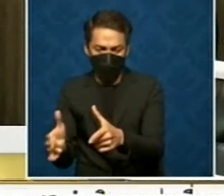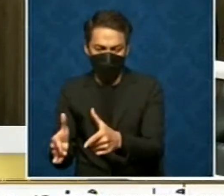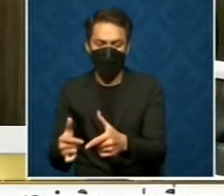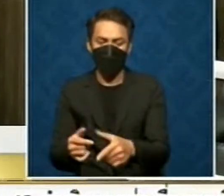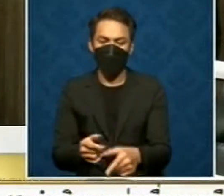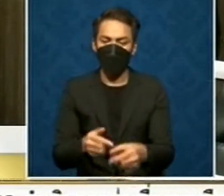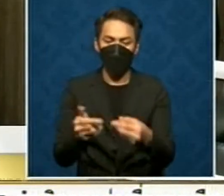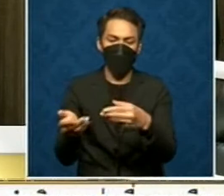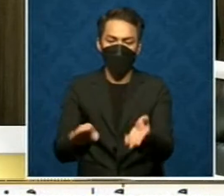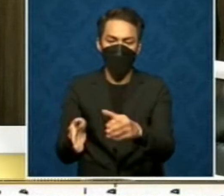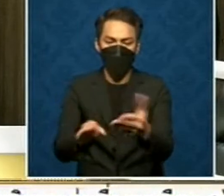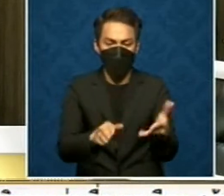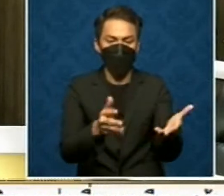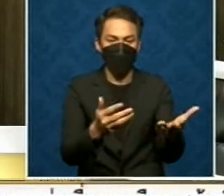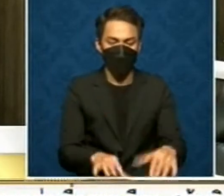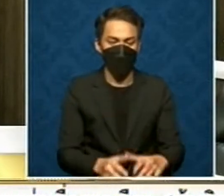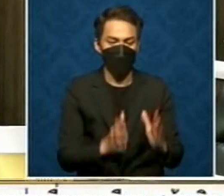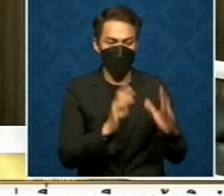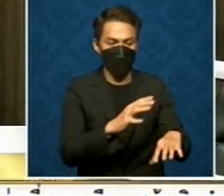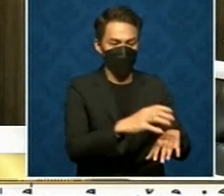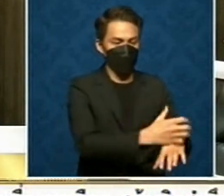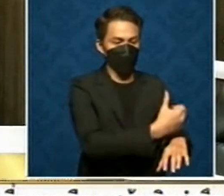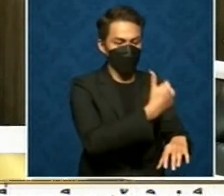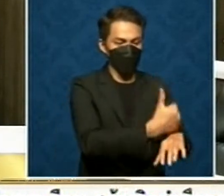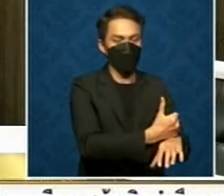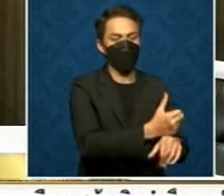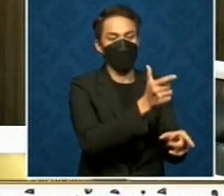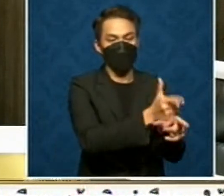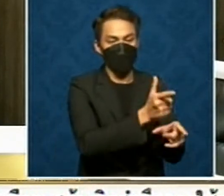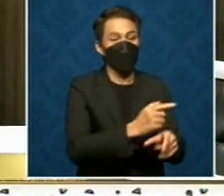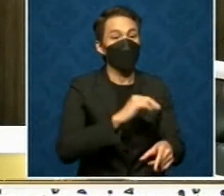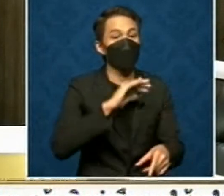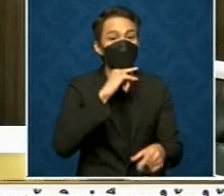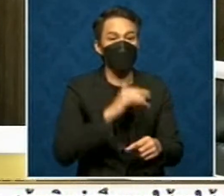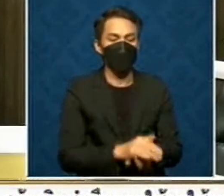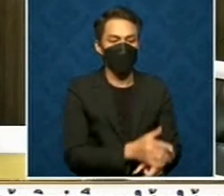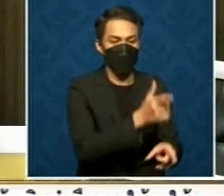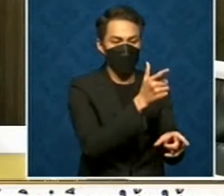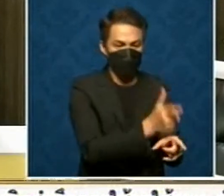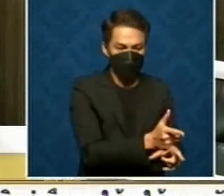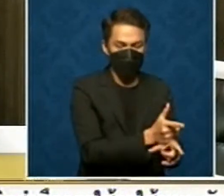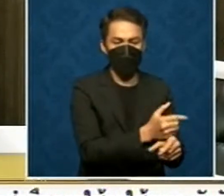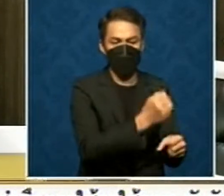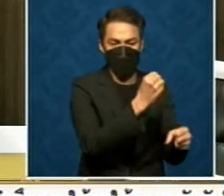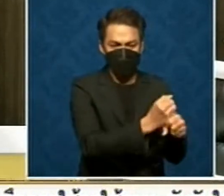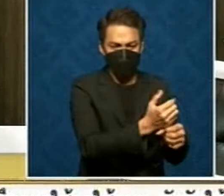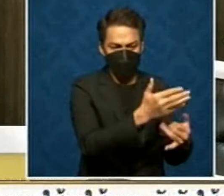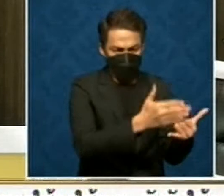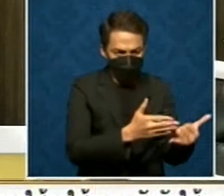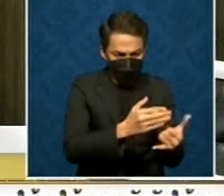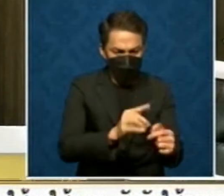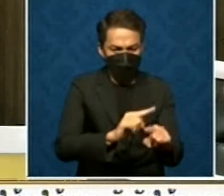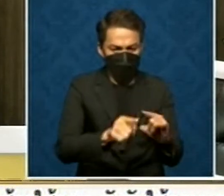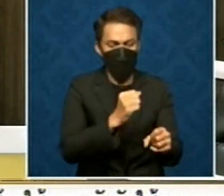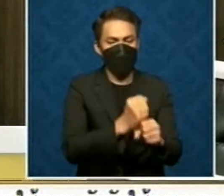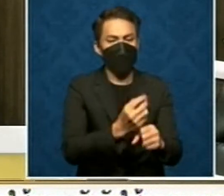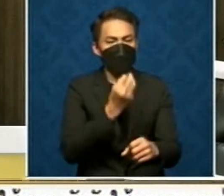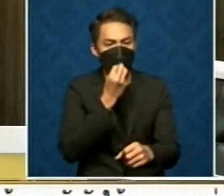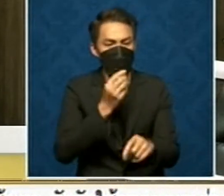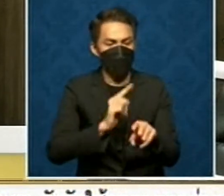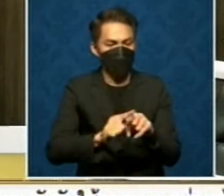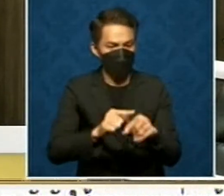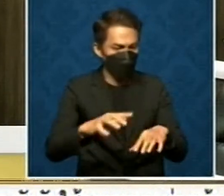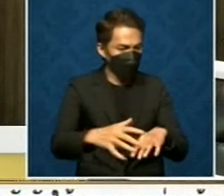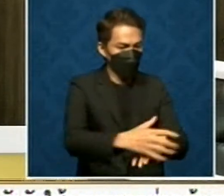เพรฉนั้นทุนใหญ่จะเข้ามาควบคุปดใจการผลิไดตั้แต่ต้นน้ำ กลางน้ำ ปลายน้ำวัธุรปอาหารกคบคุมได้